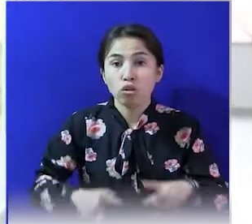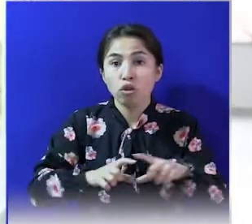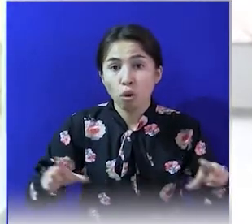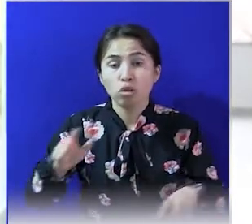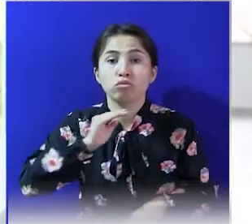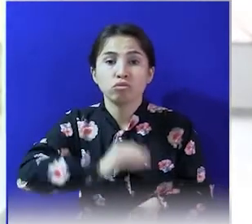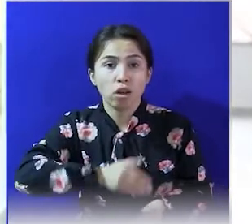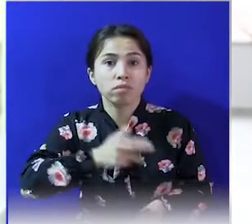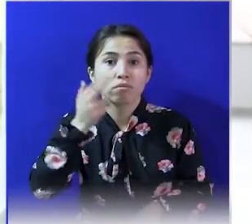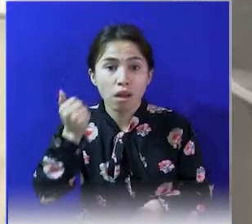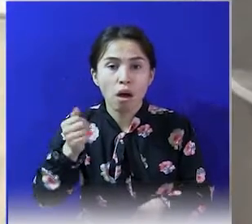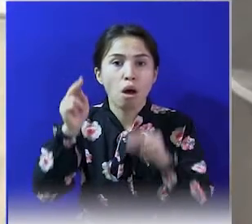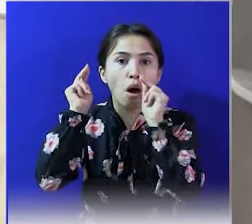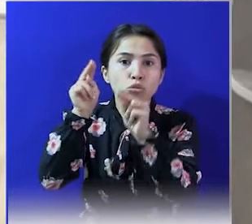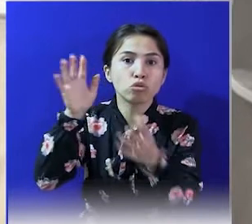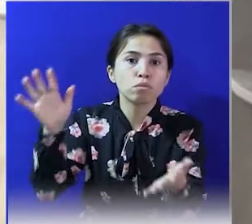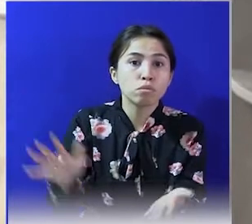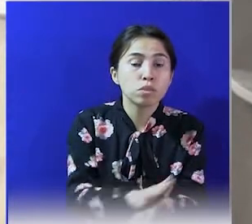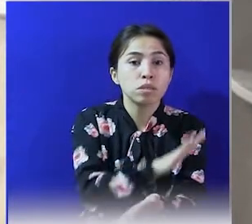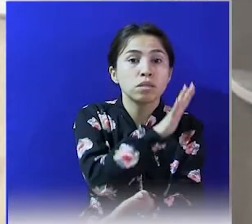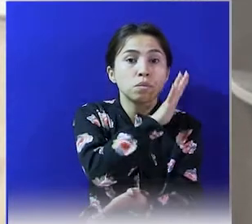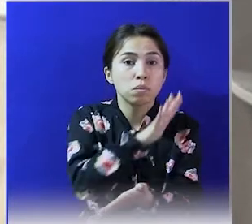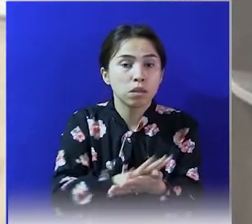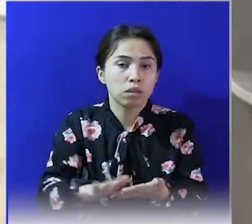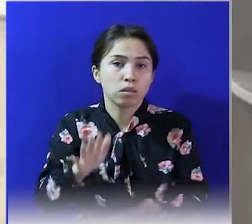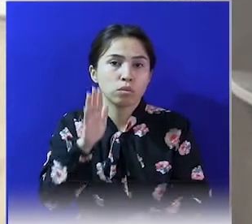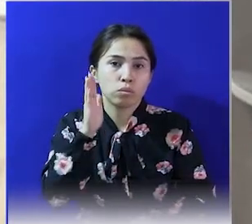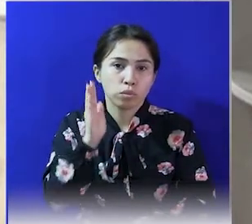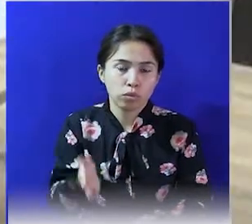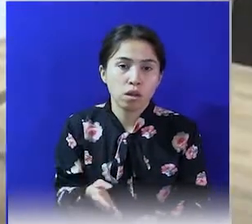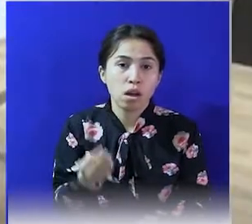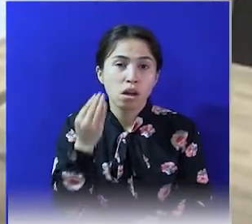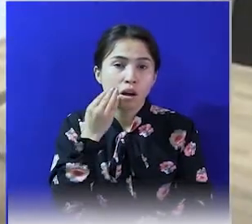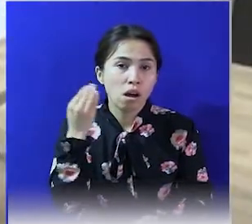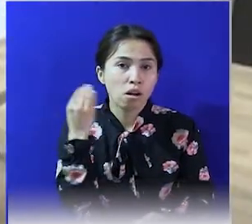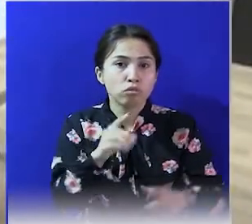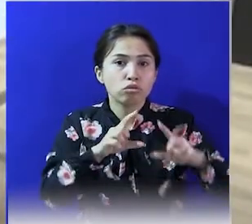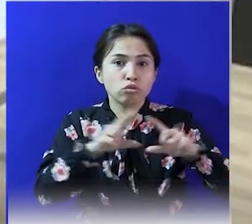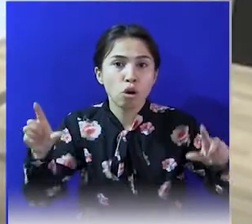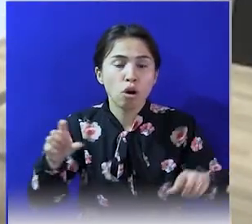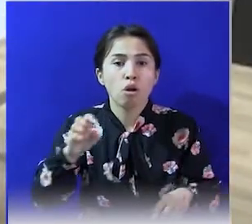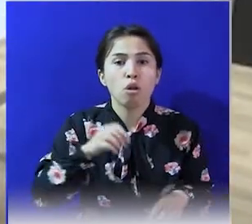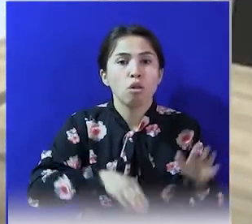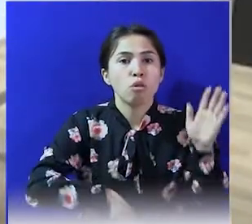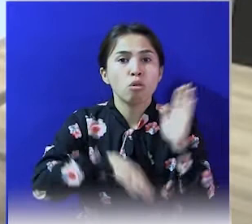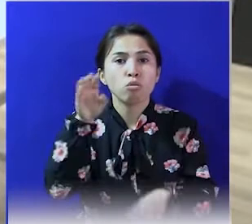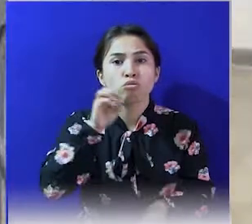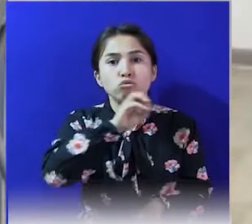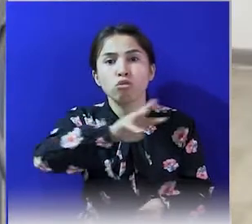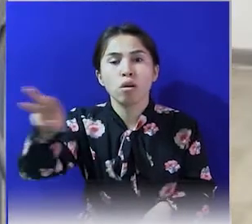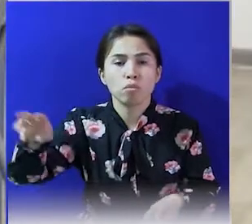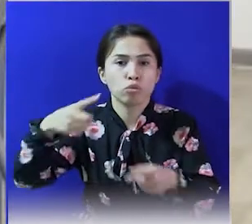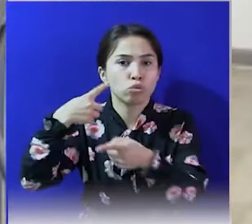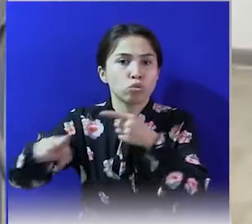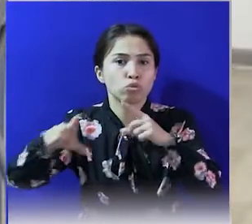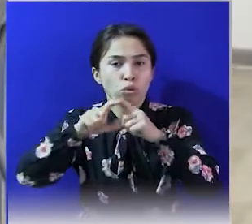поистине элитная школа». Хотя школа частная, обучение бесплатное. Даже ответственные специалисты говорят, что качество